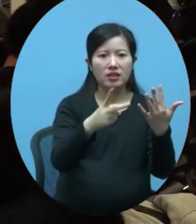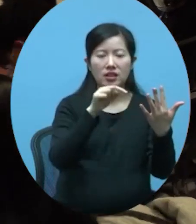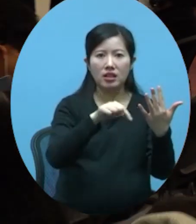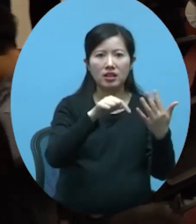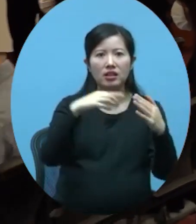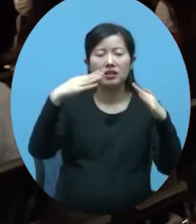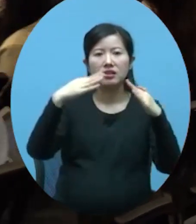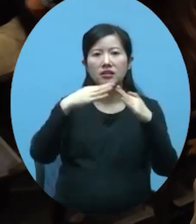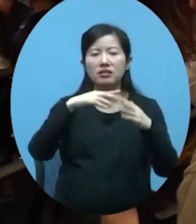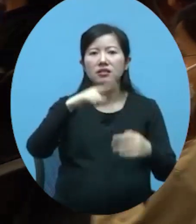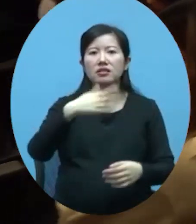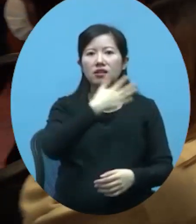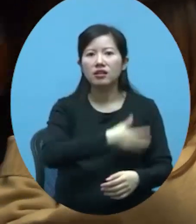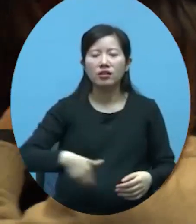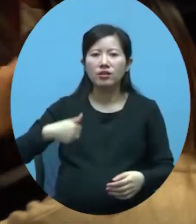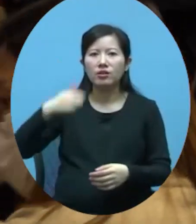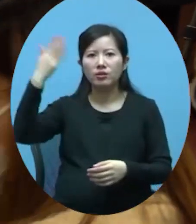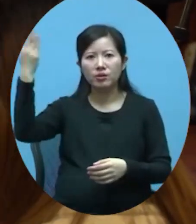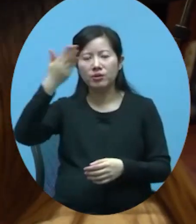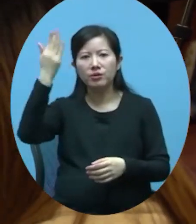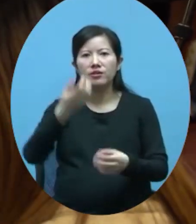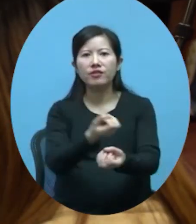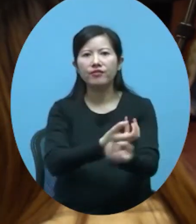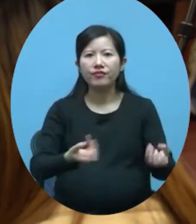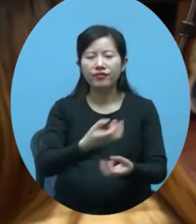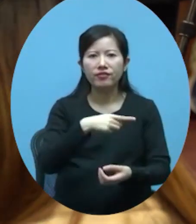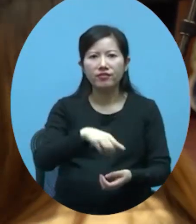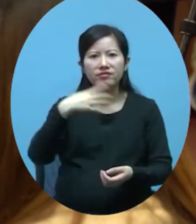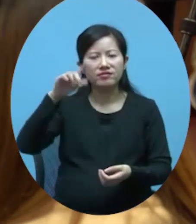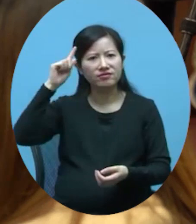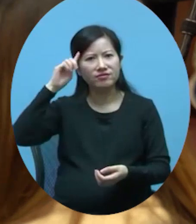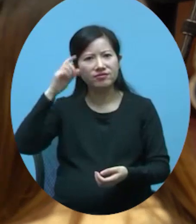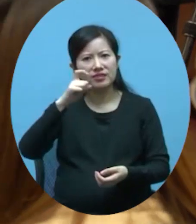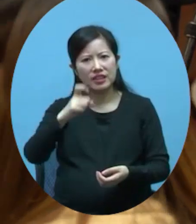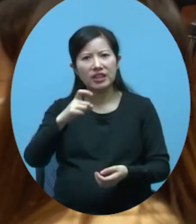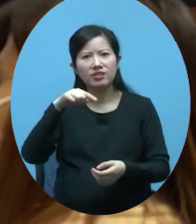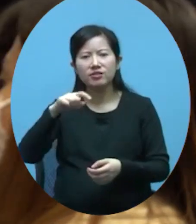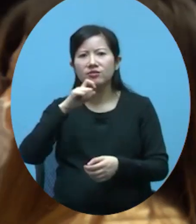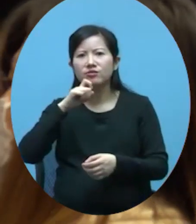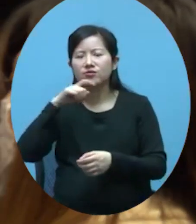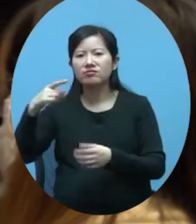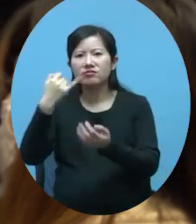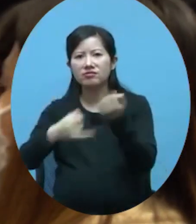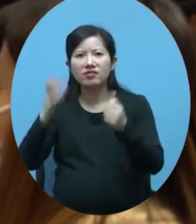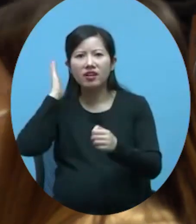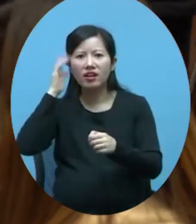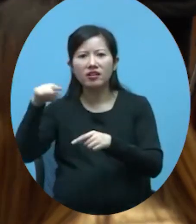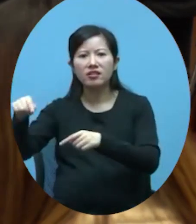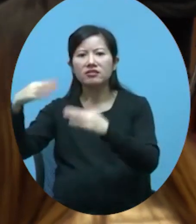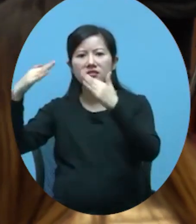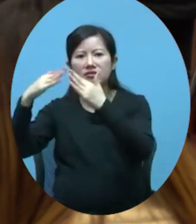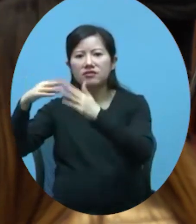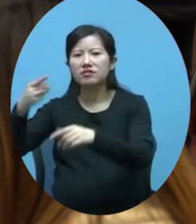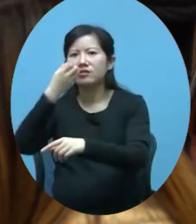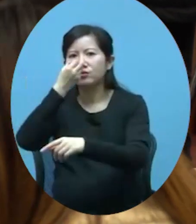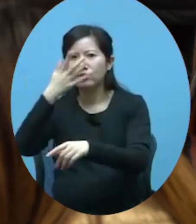在康景花園那裡但當中也有九天跟兒子一起住在香海大廈其實這段期間外傭是